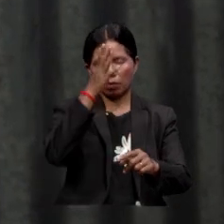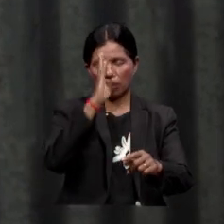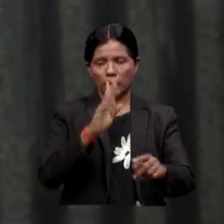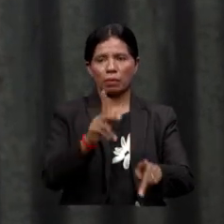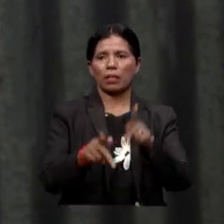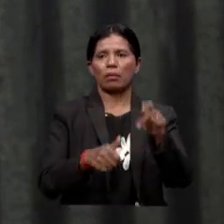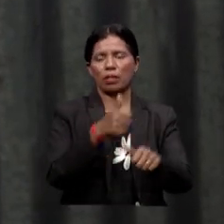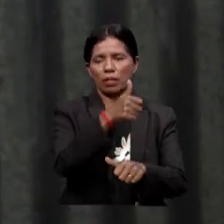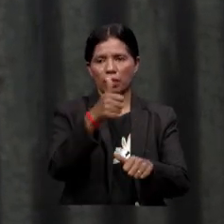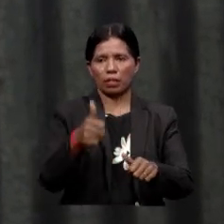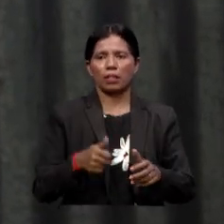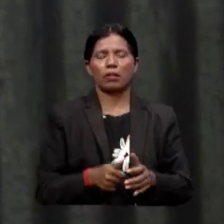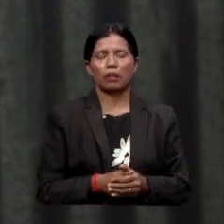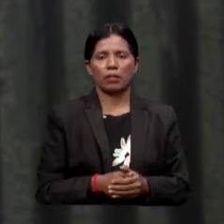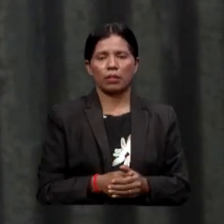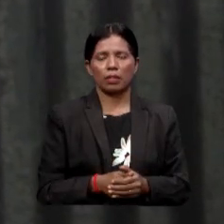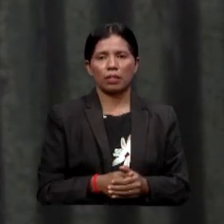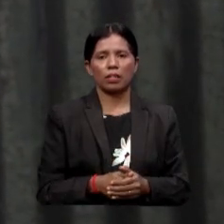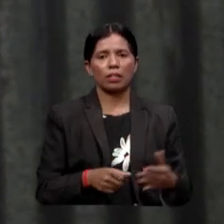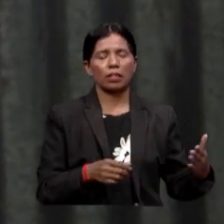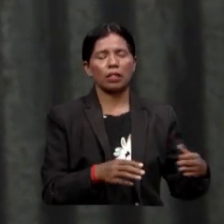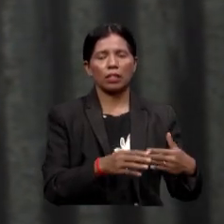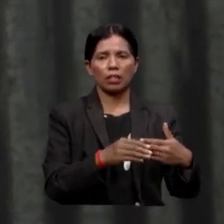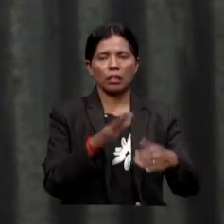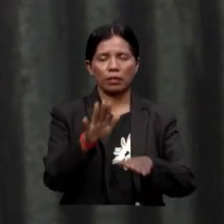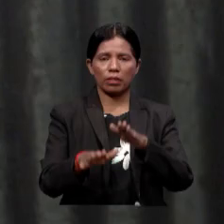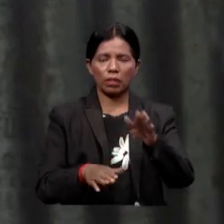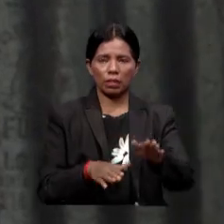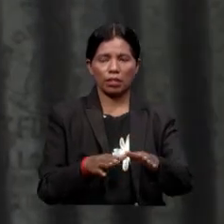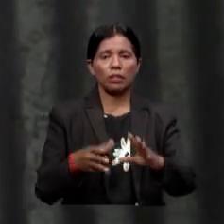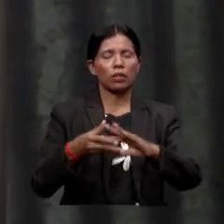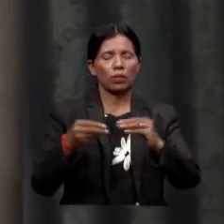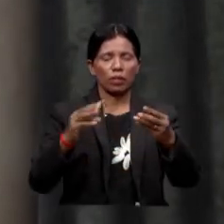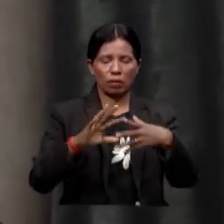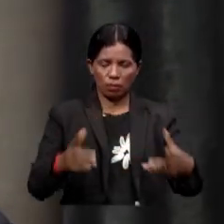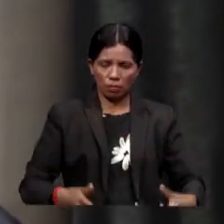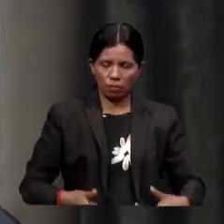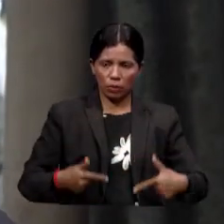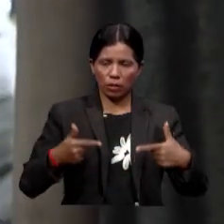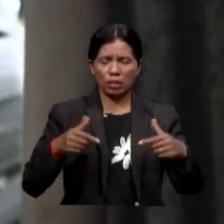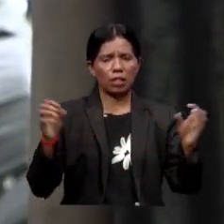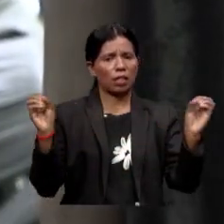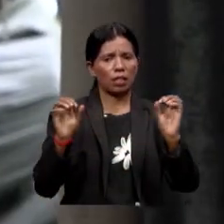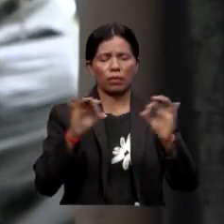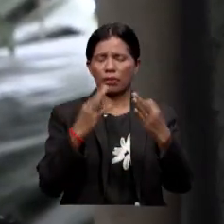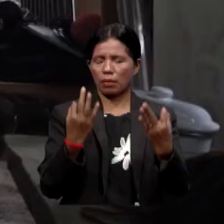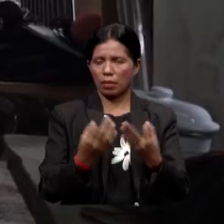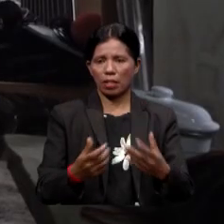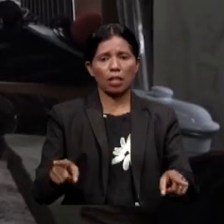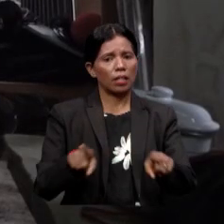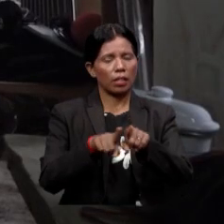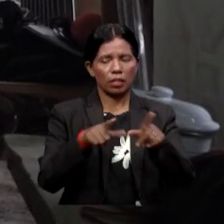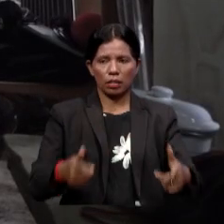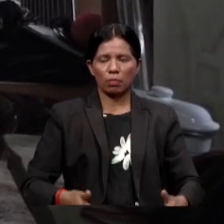ideidak. Ia peregrinação moris ne. Moris laia família hanesa moris nebe mamuk,